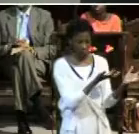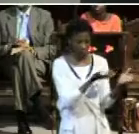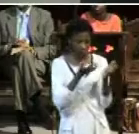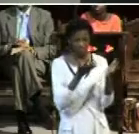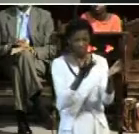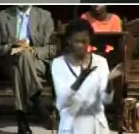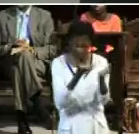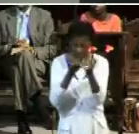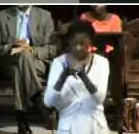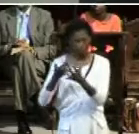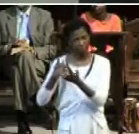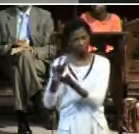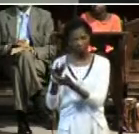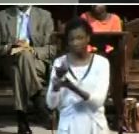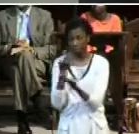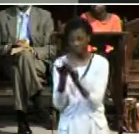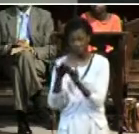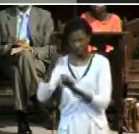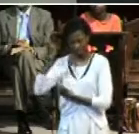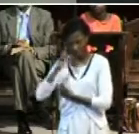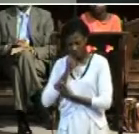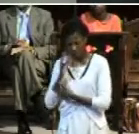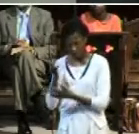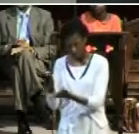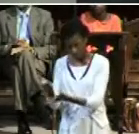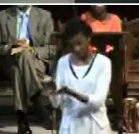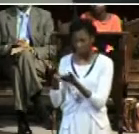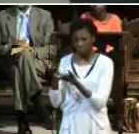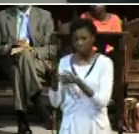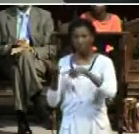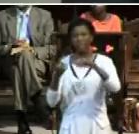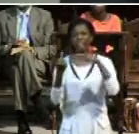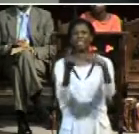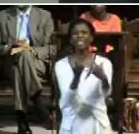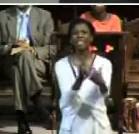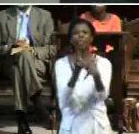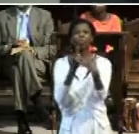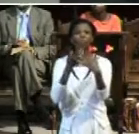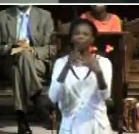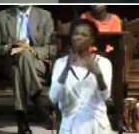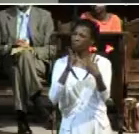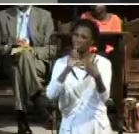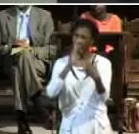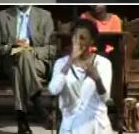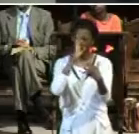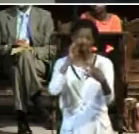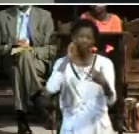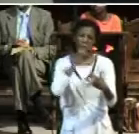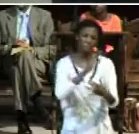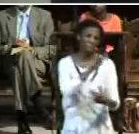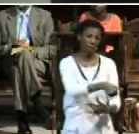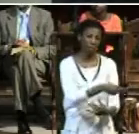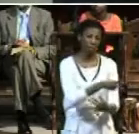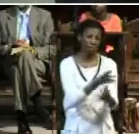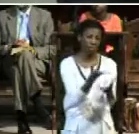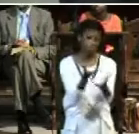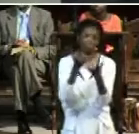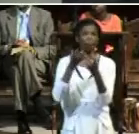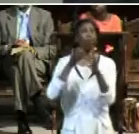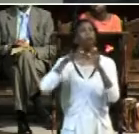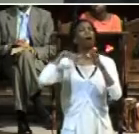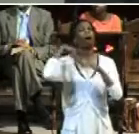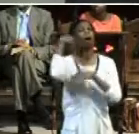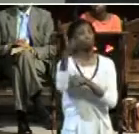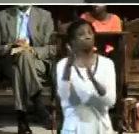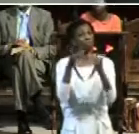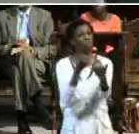la femme qui certainement le voit le mieux, les disciples en leur disant « vous aurez toujours ça » et les disciples un jour comprendront ce sacrifice et